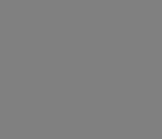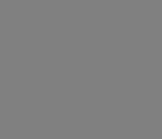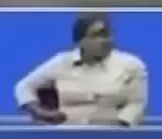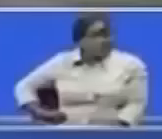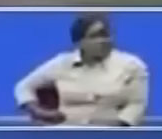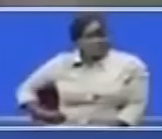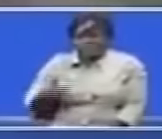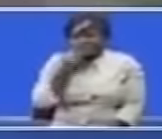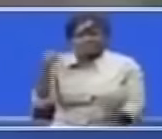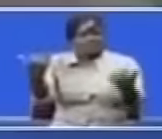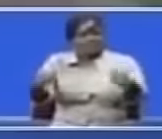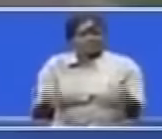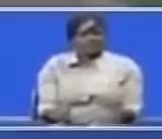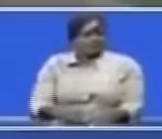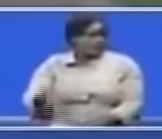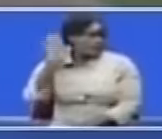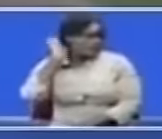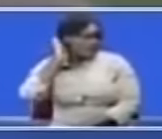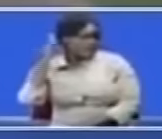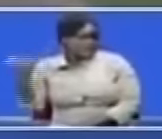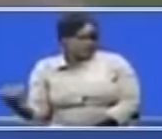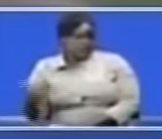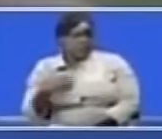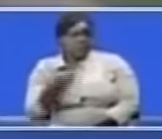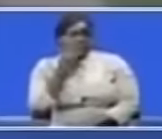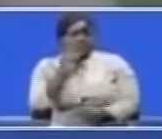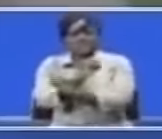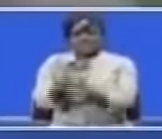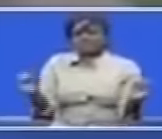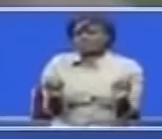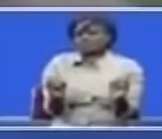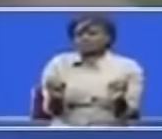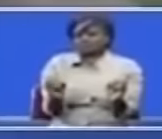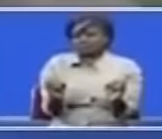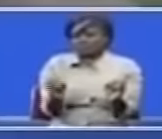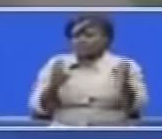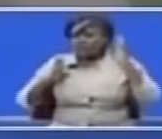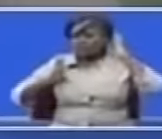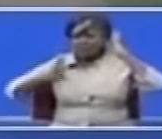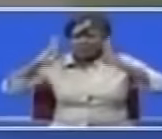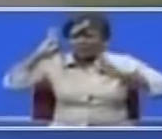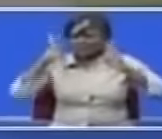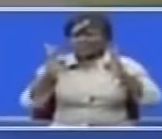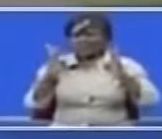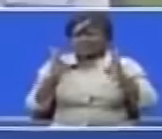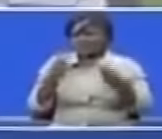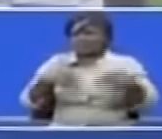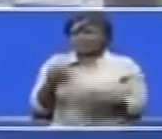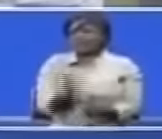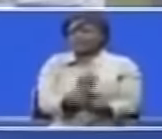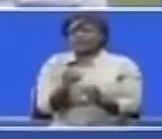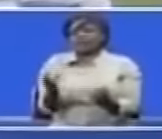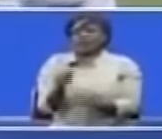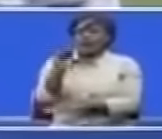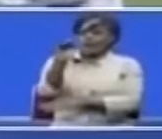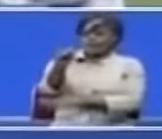hayana. Sasa hivi tunasikia watoto hawana chakula, hawana nini. We are wondering what is happening and where were these people before.